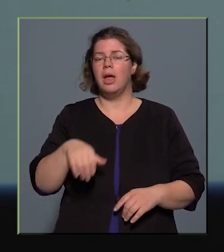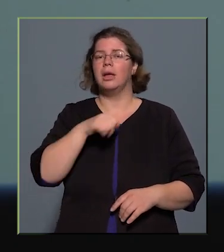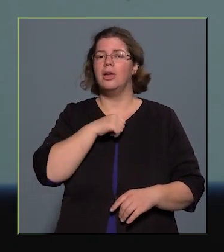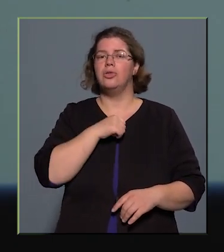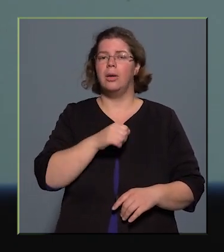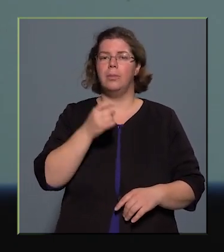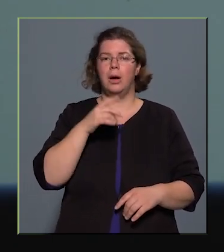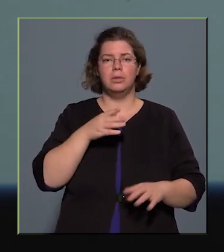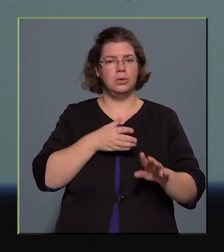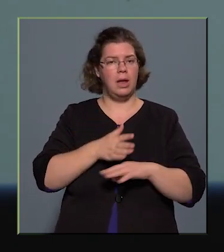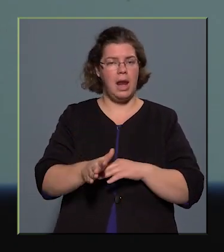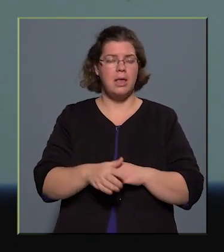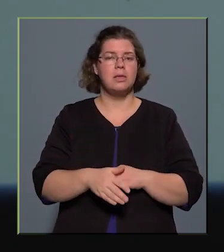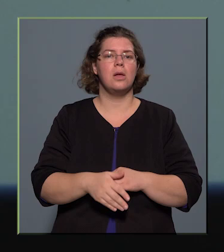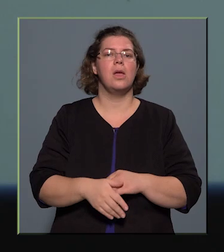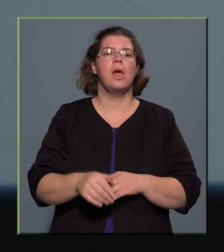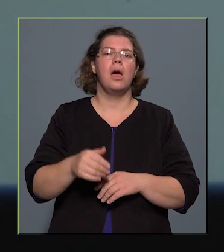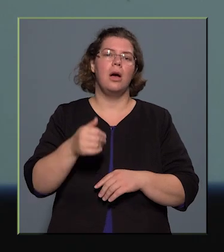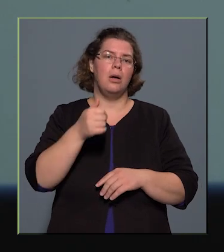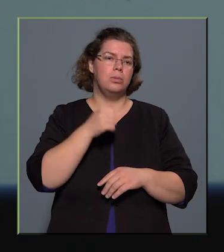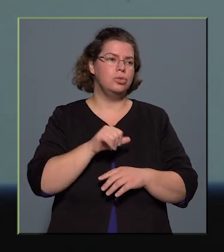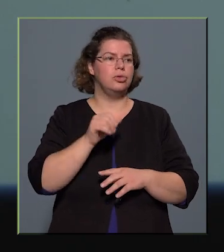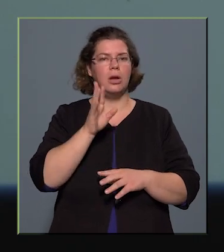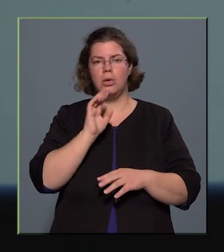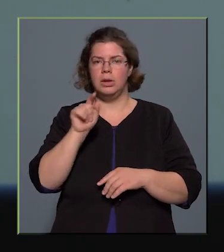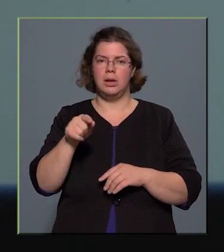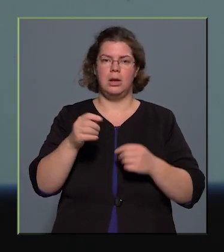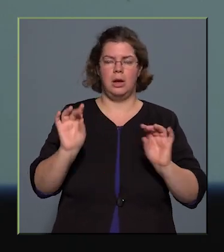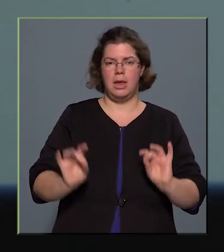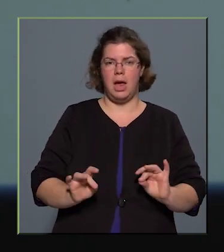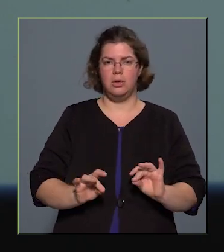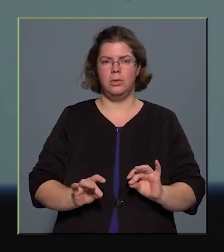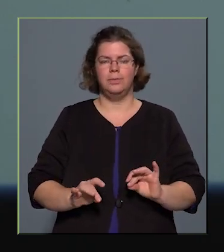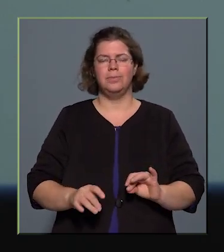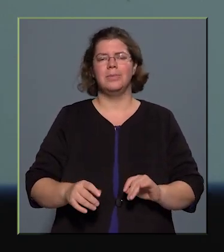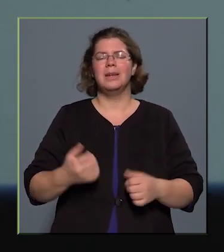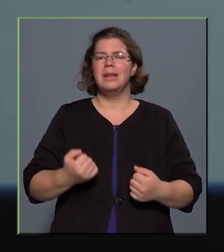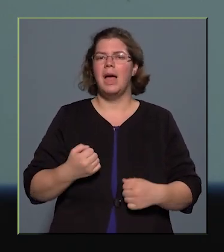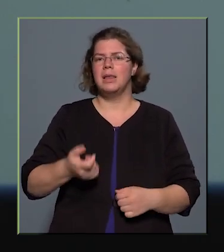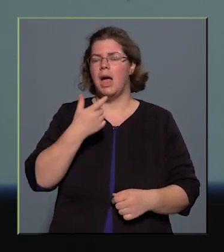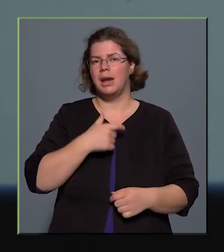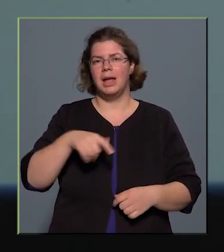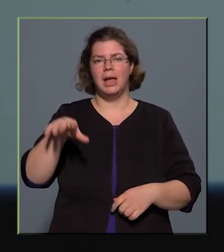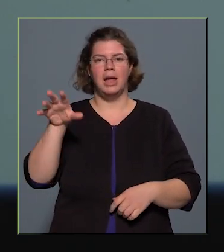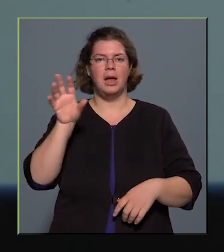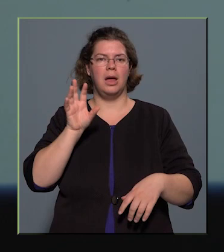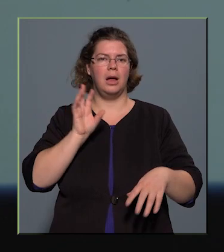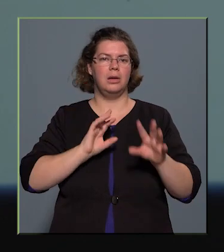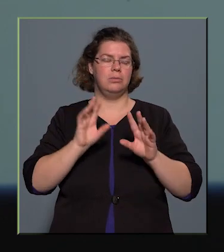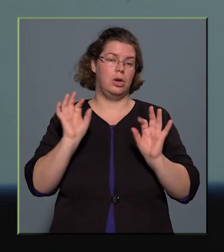keresztül Audi-nak, Porsche-nak egyéb helyekre gyártunk. Tehát egyrészt nehéz a régi klasszikus tapasztalt munkaerőt